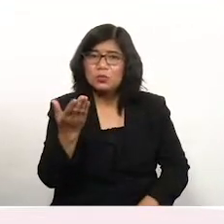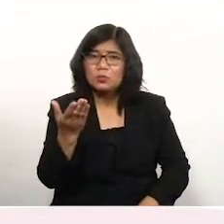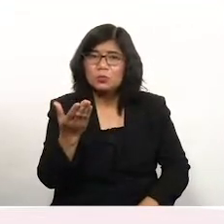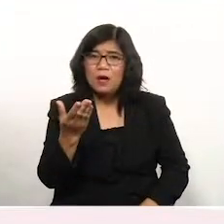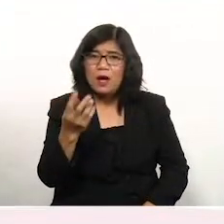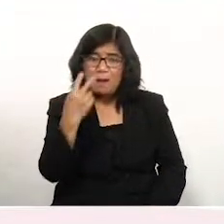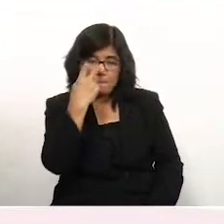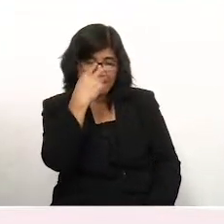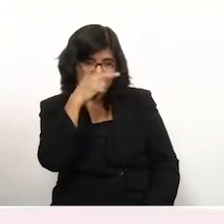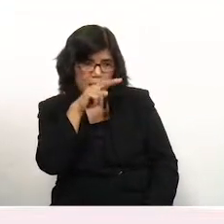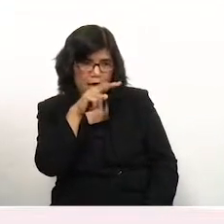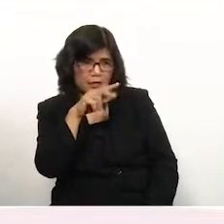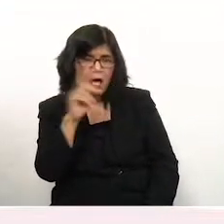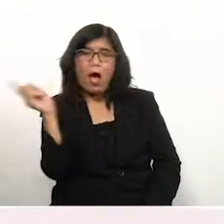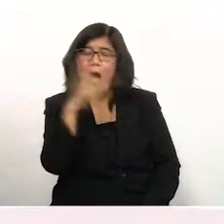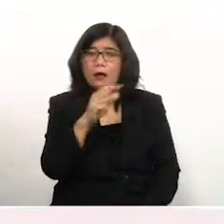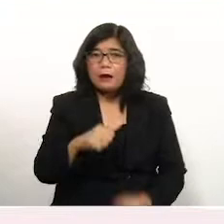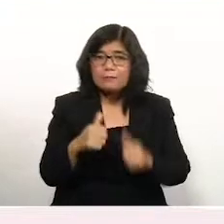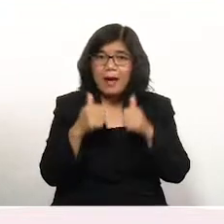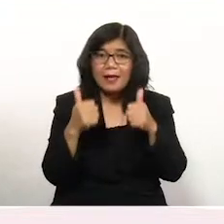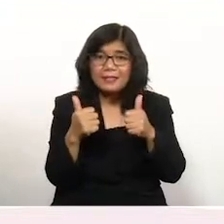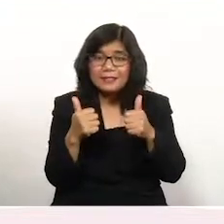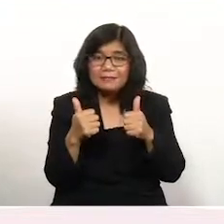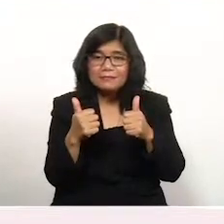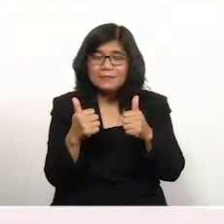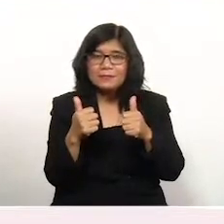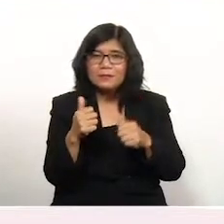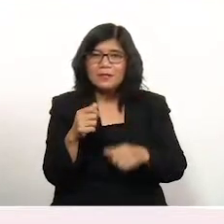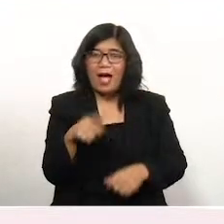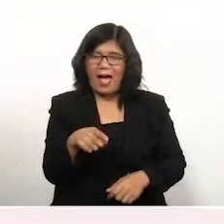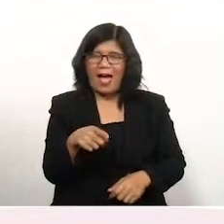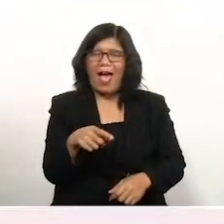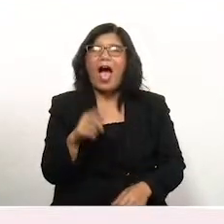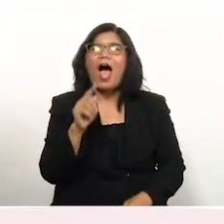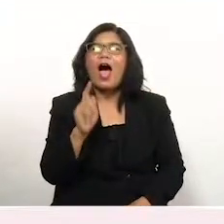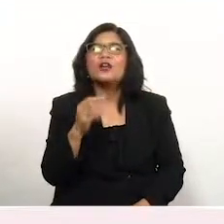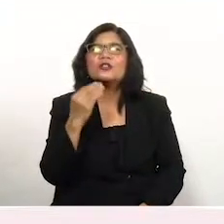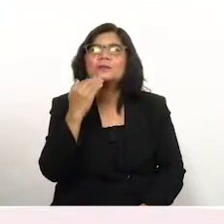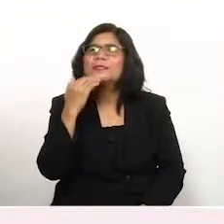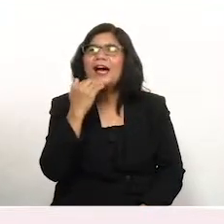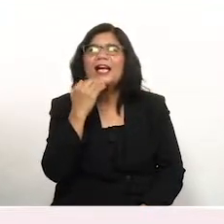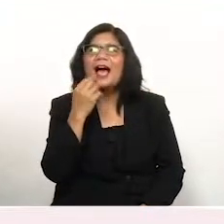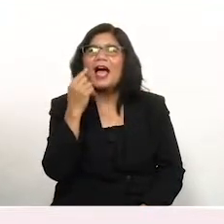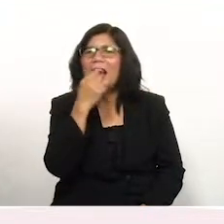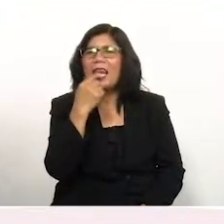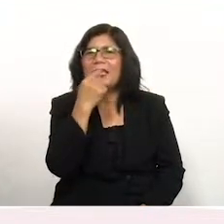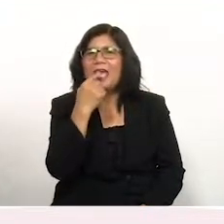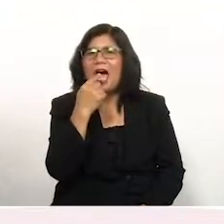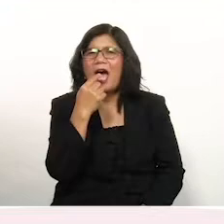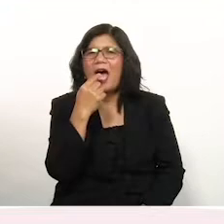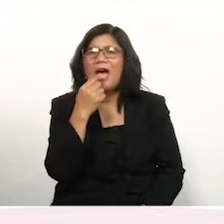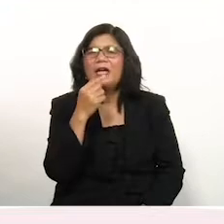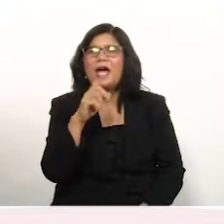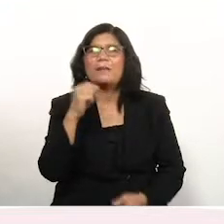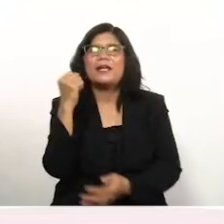Hai dan mau melihat hari-hari baik hahaha Iya harus menjaga lidahnya terhadap yang jahat Hai